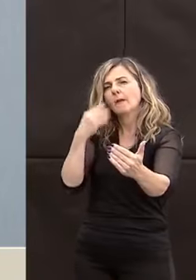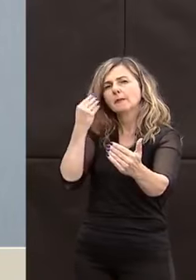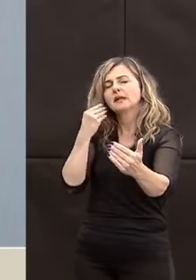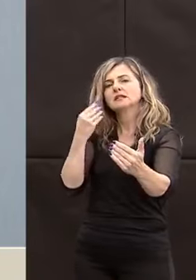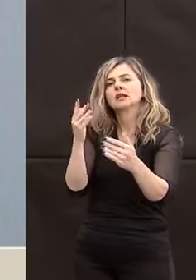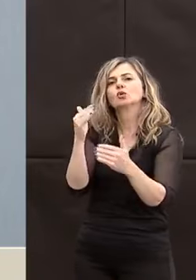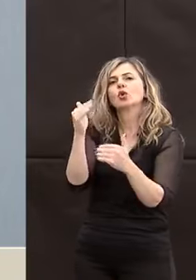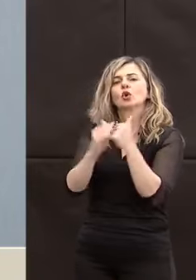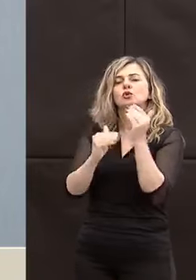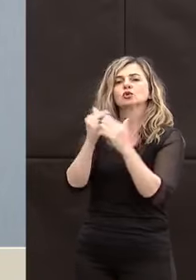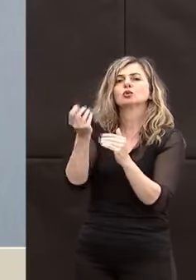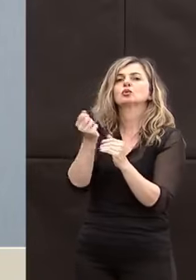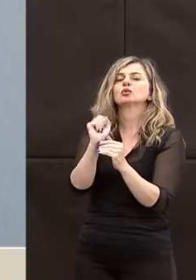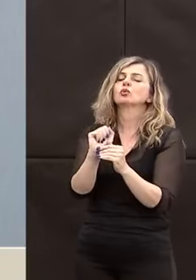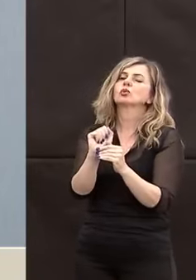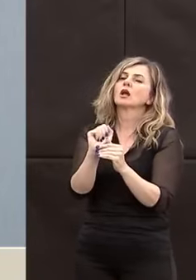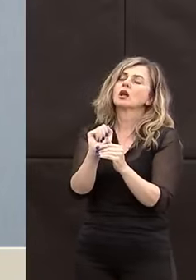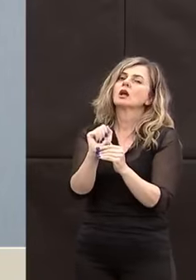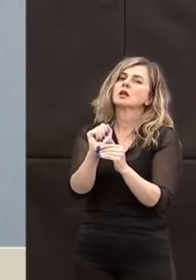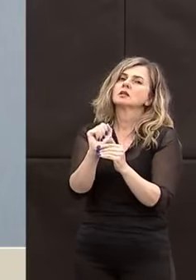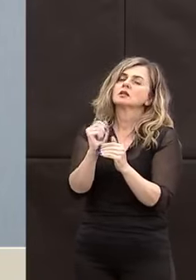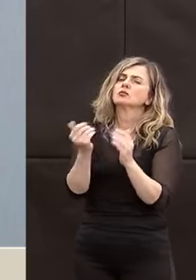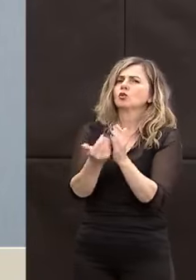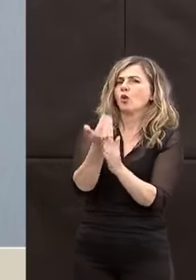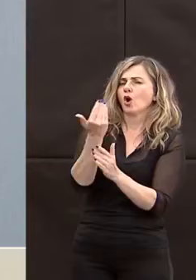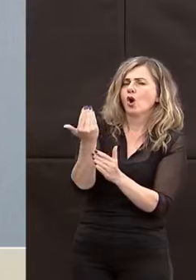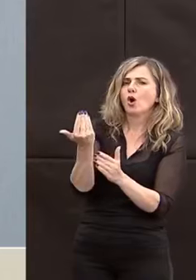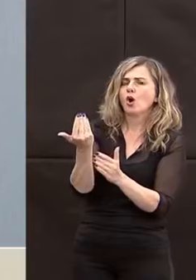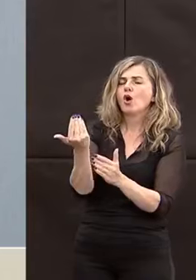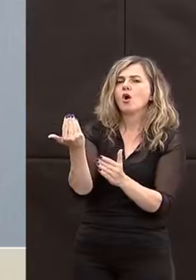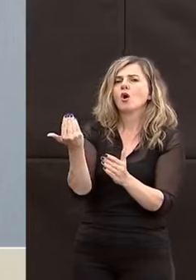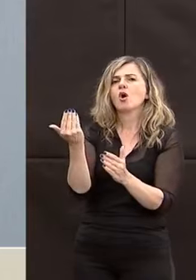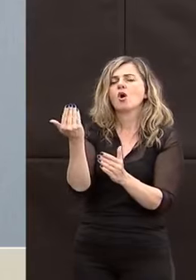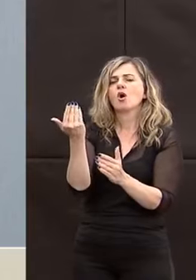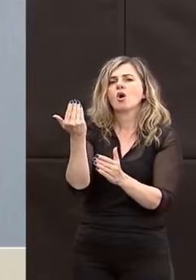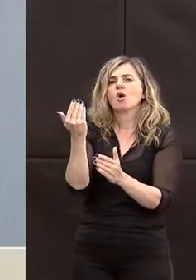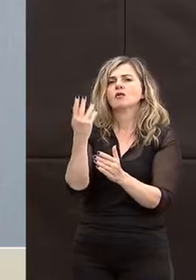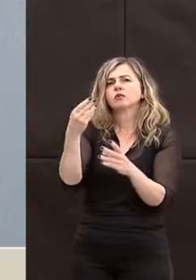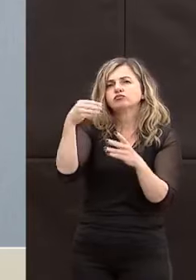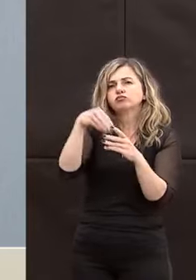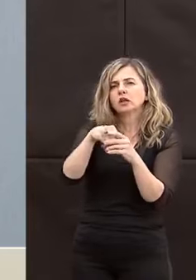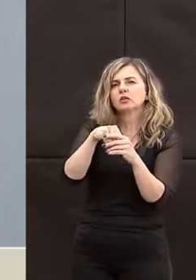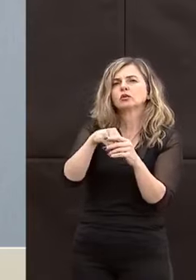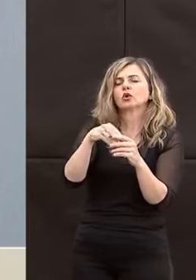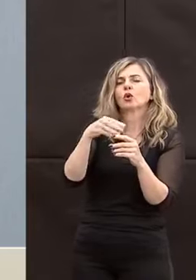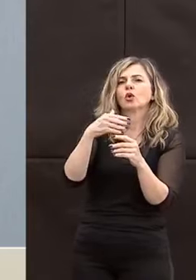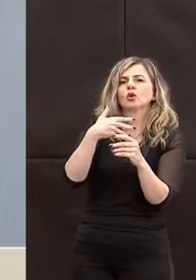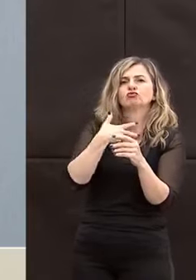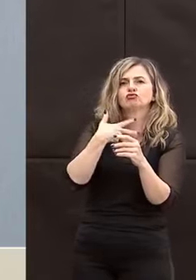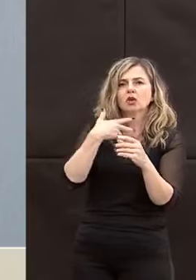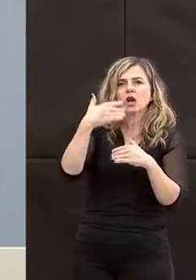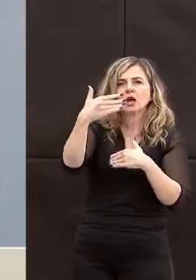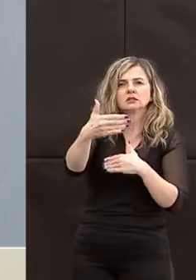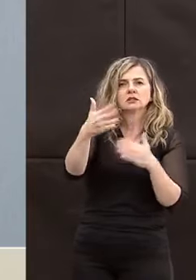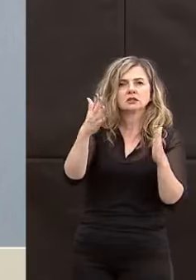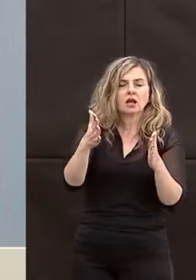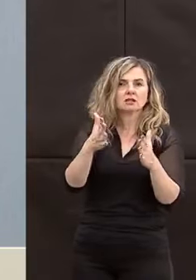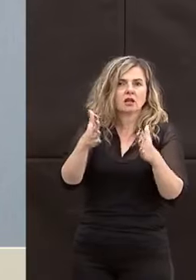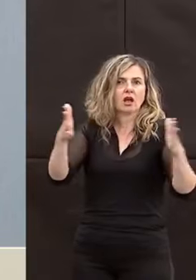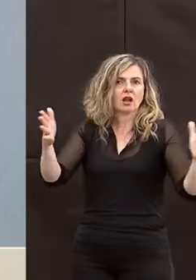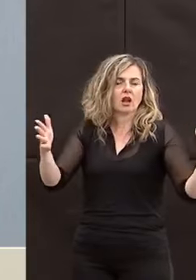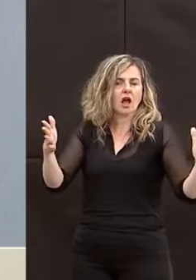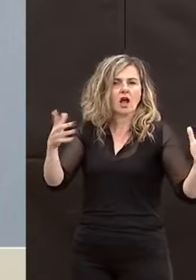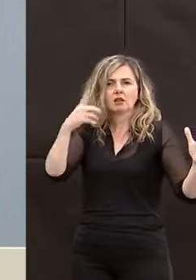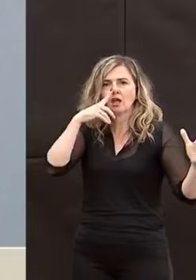magari anche anche nuove anche che hanno al loro interno grandi stanze grandi suite e